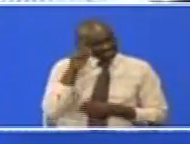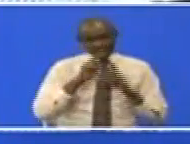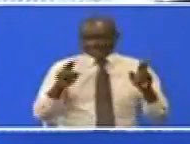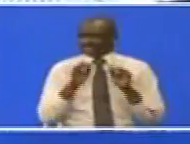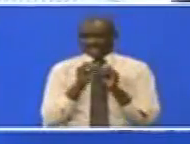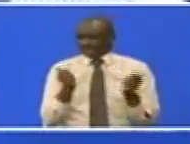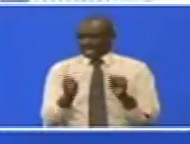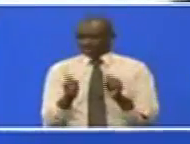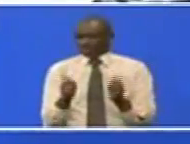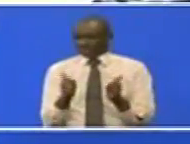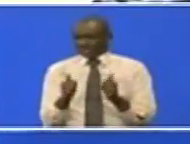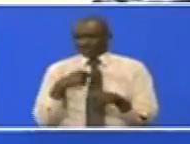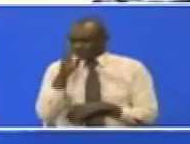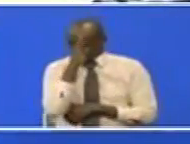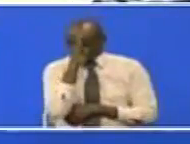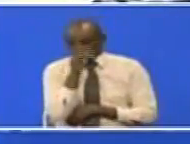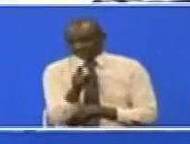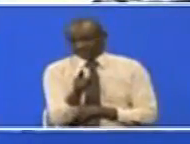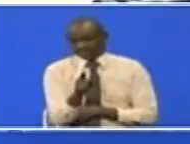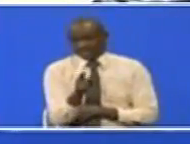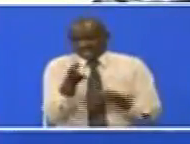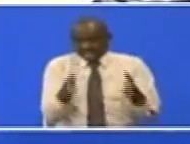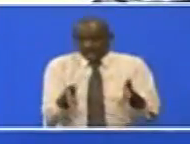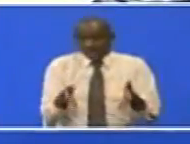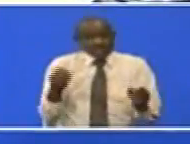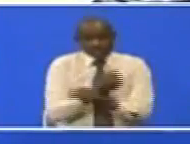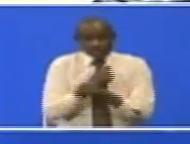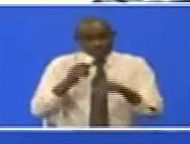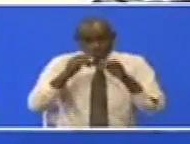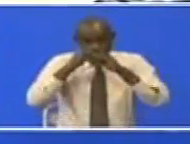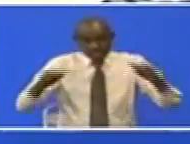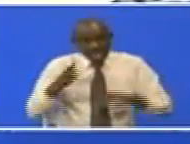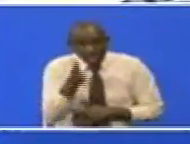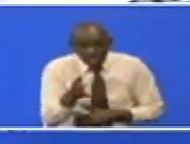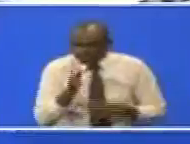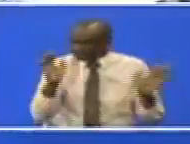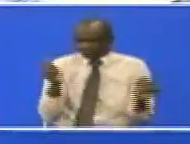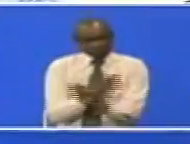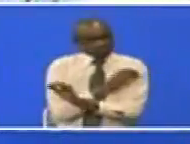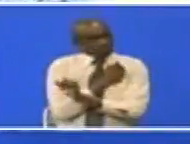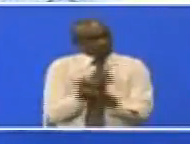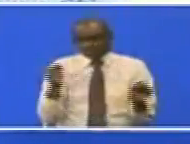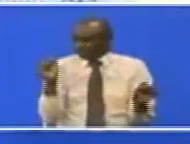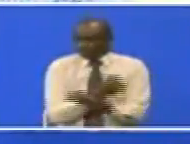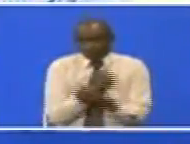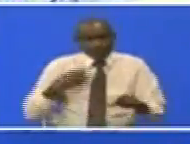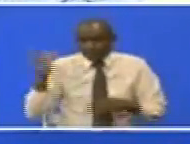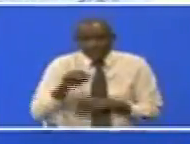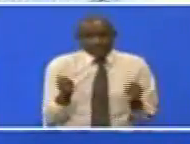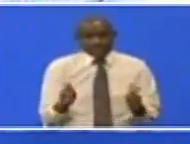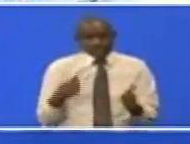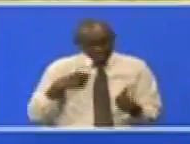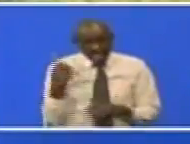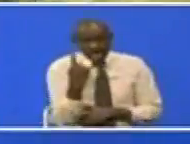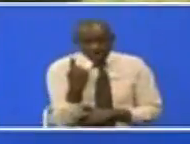kuna taruki kidogo kwa hivyo kwa Sasa siwezi Weka Hema langu hapa kwa sababu Bado Watu hawajarudi na